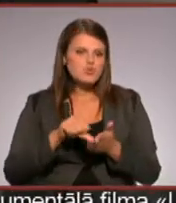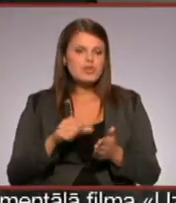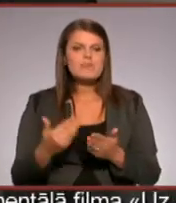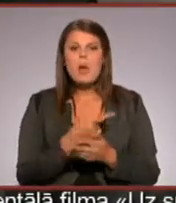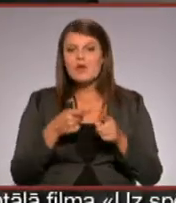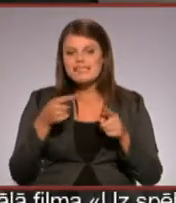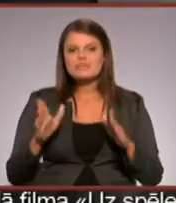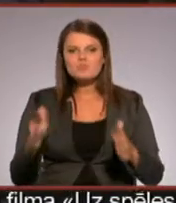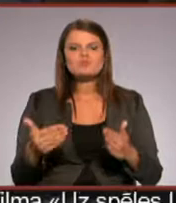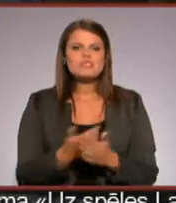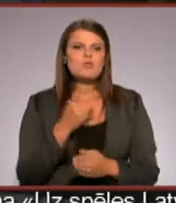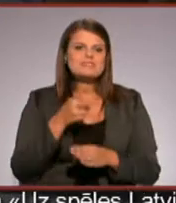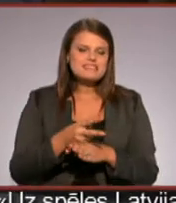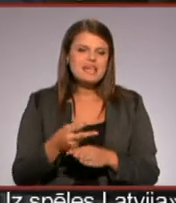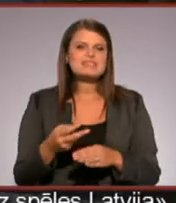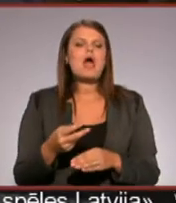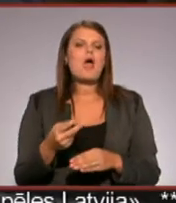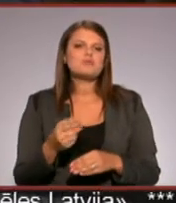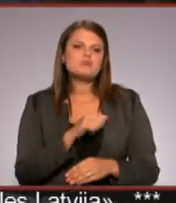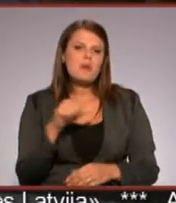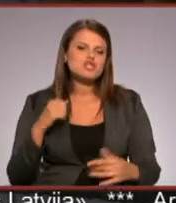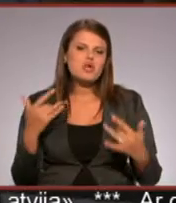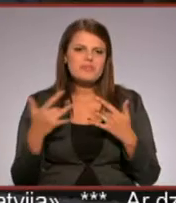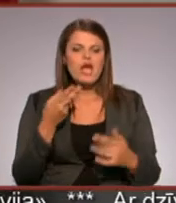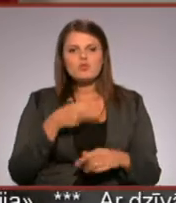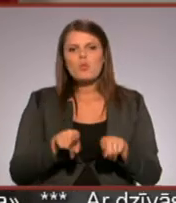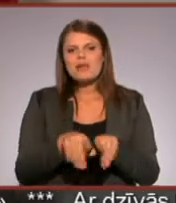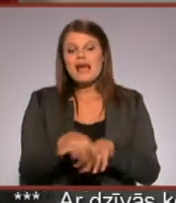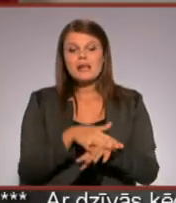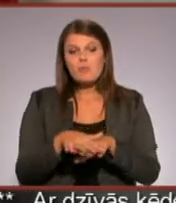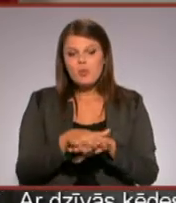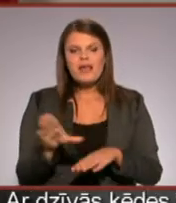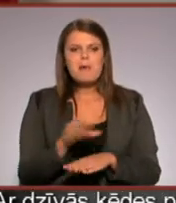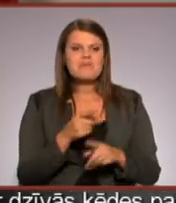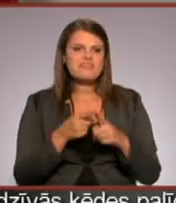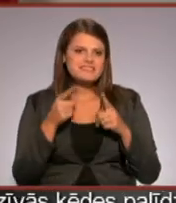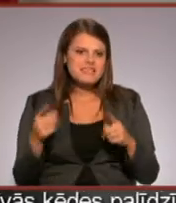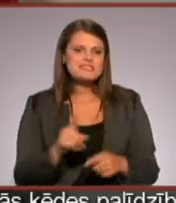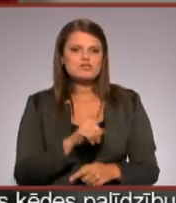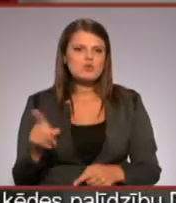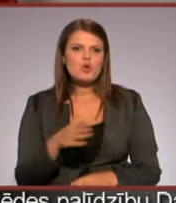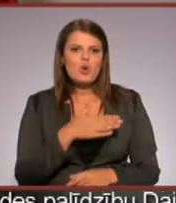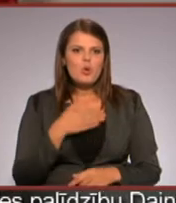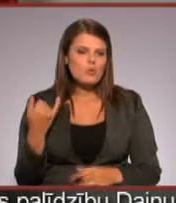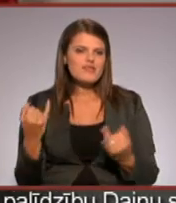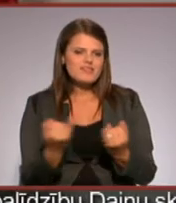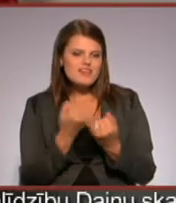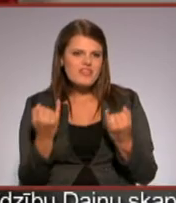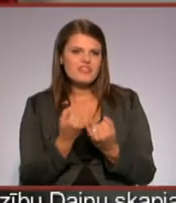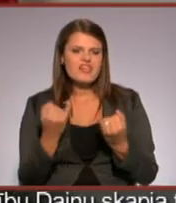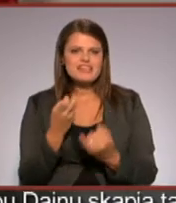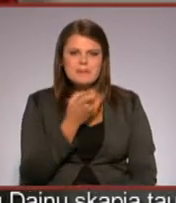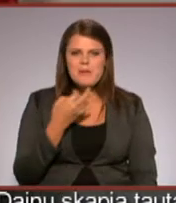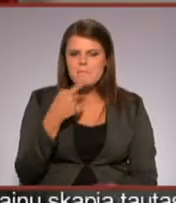kā izaicinājums gan pašam teātrim, gan publikai. Visa sezona ir diezgan piparaina un tur